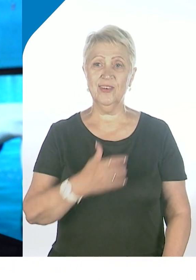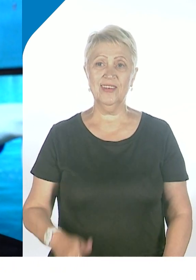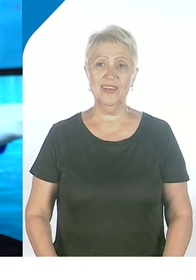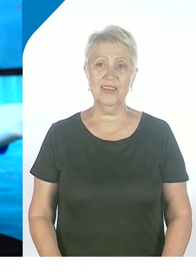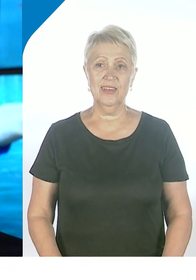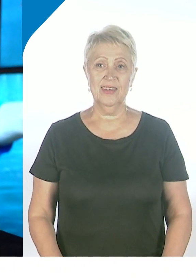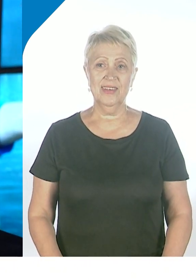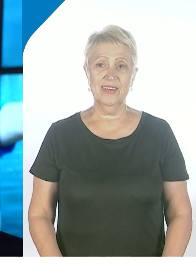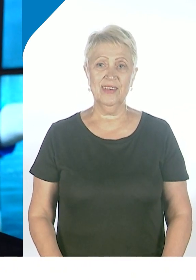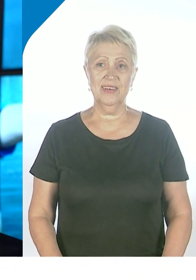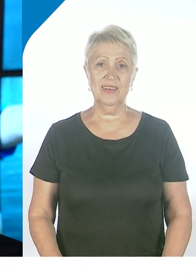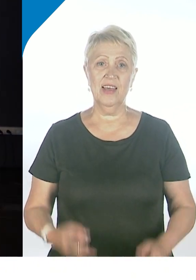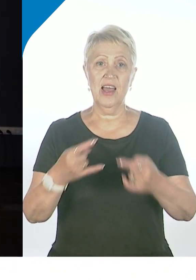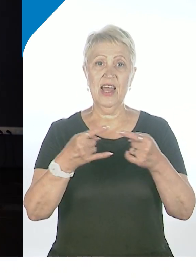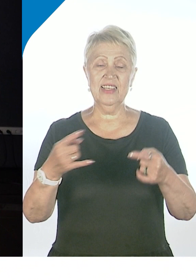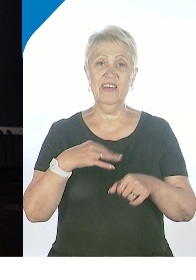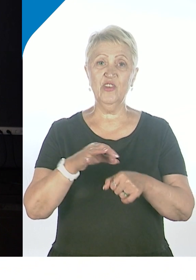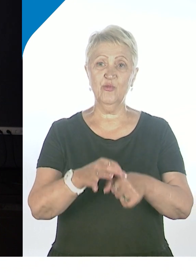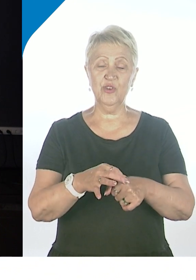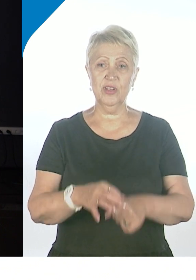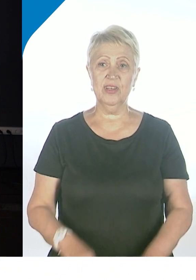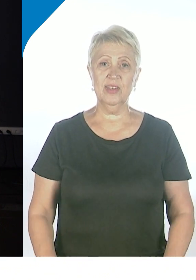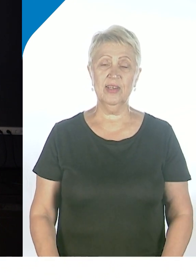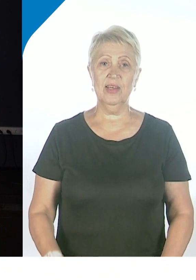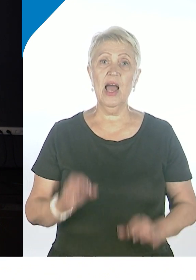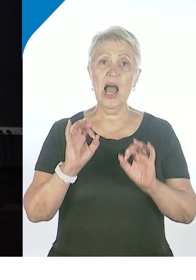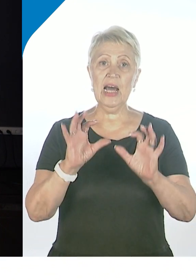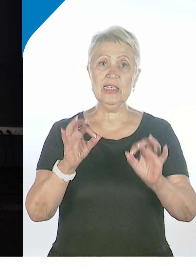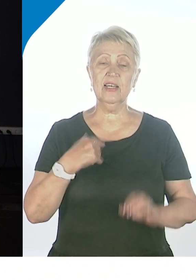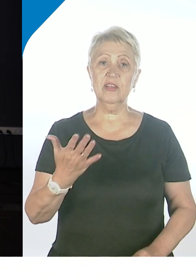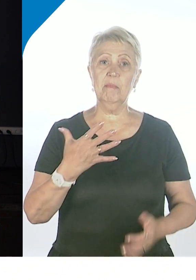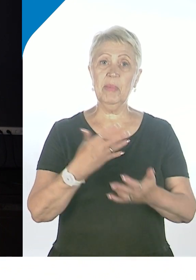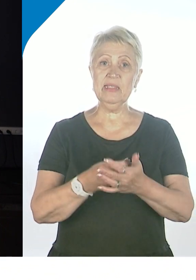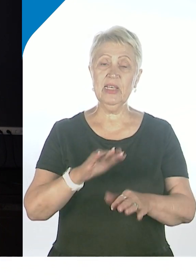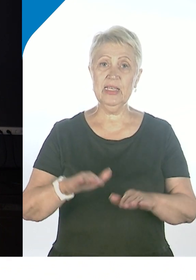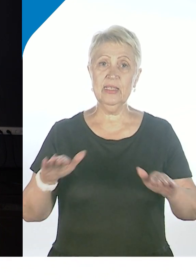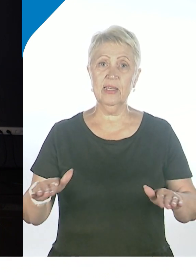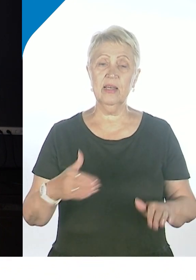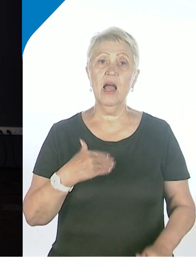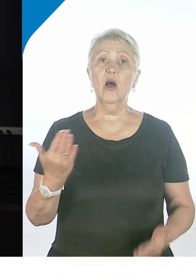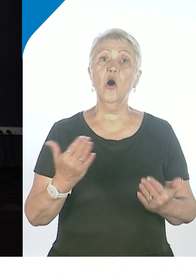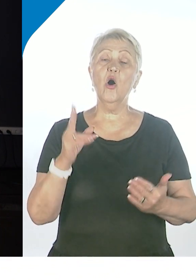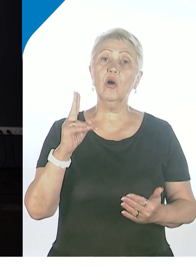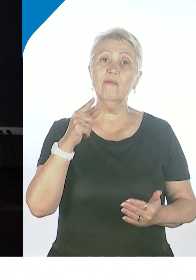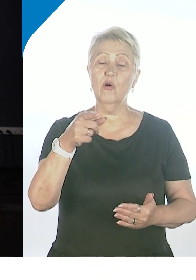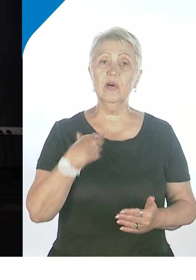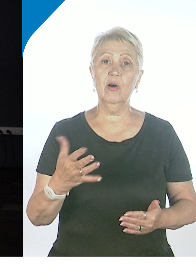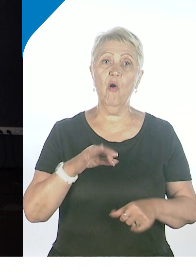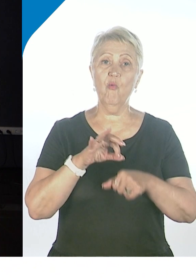забыла. Телеведущий? Да, телеведущий. Вот да, расскажите про ваших детей, кого вы водите на экскурсии, кто ваши